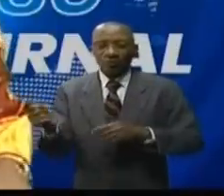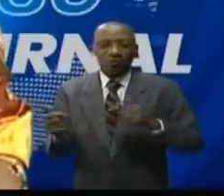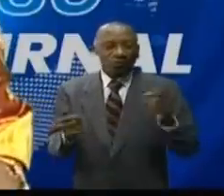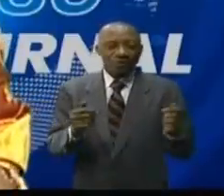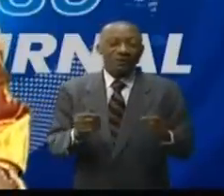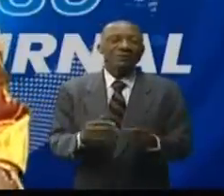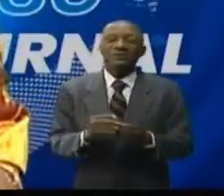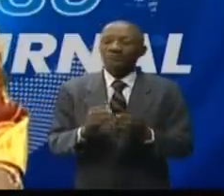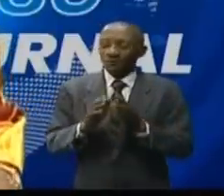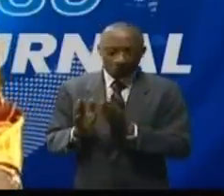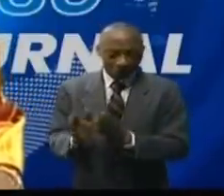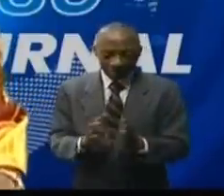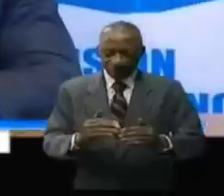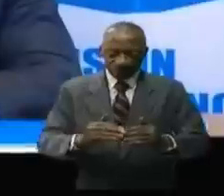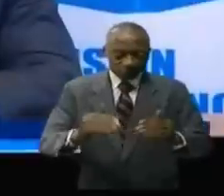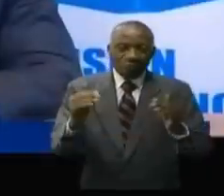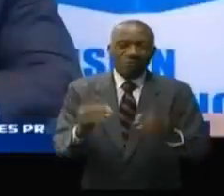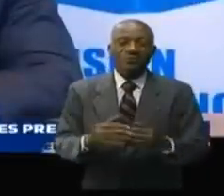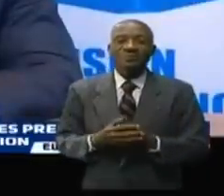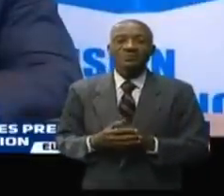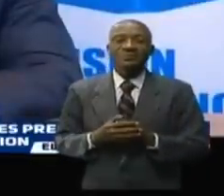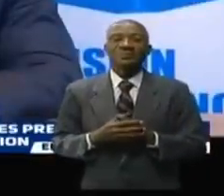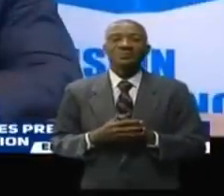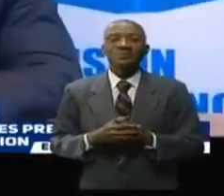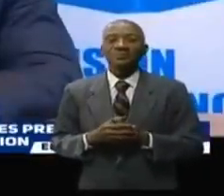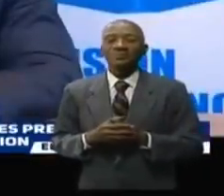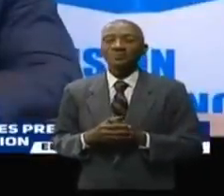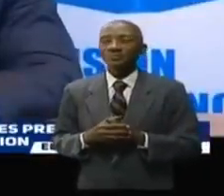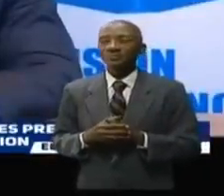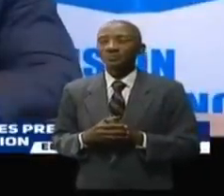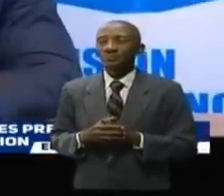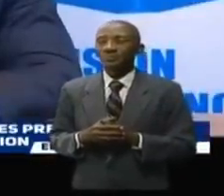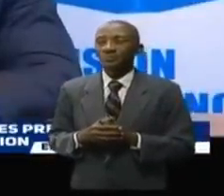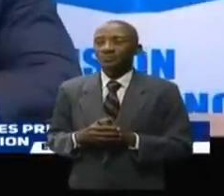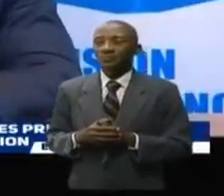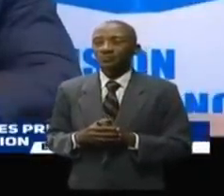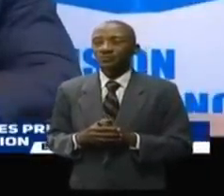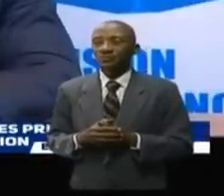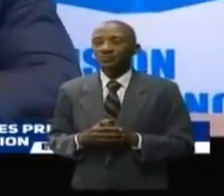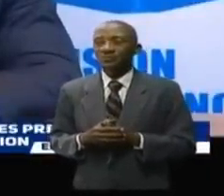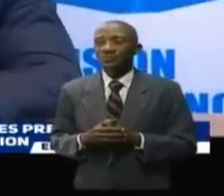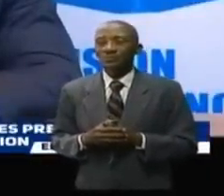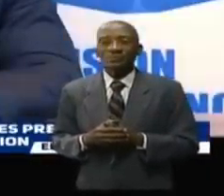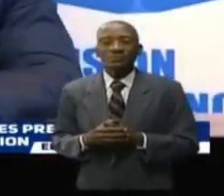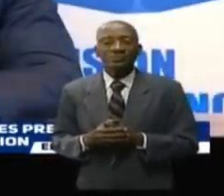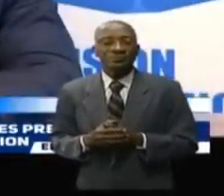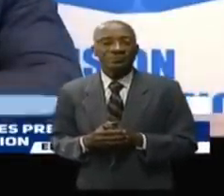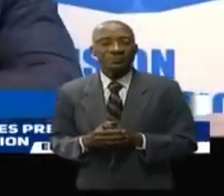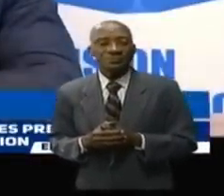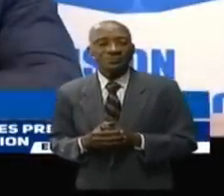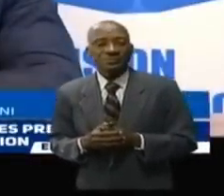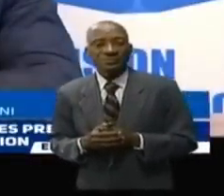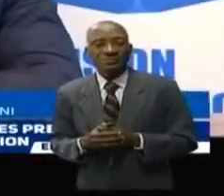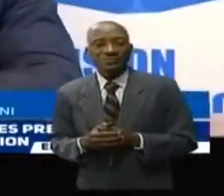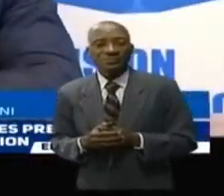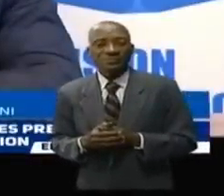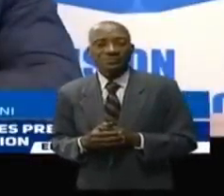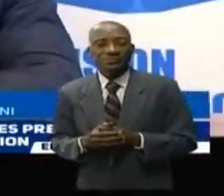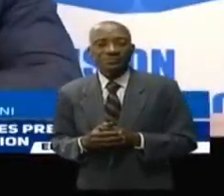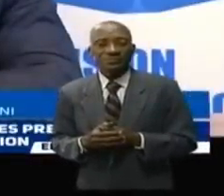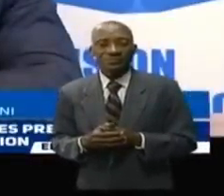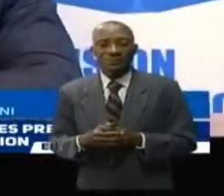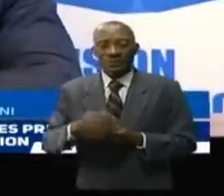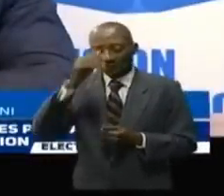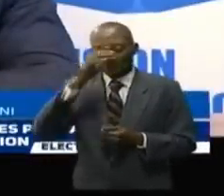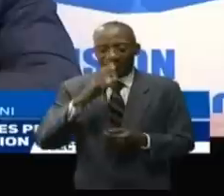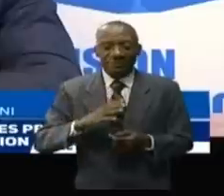de concertation. On l'écoute. Mesdames et messieurs les mandataires des partis et des groupements politiques, mesdames